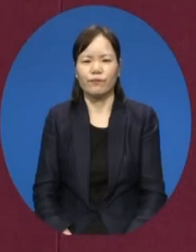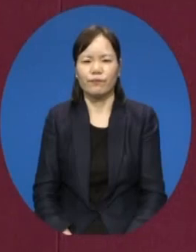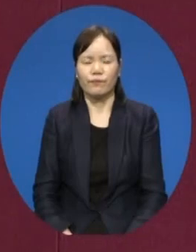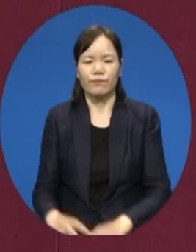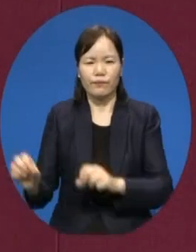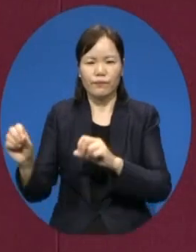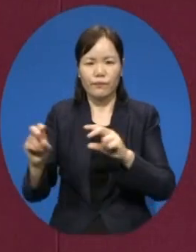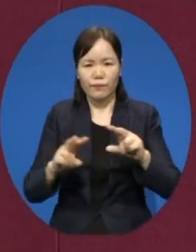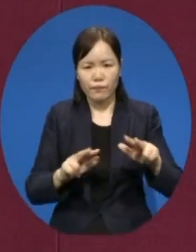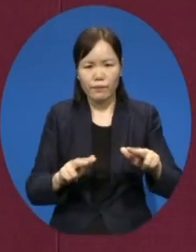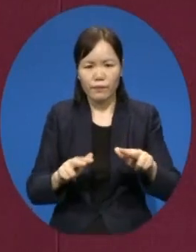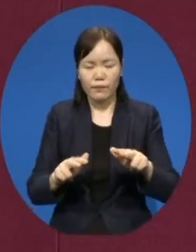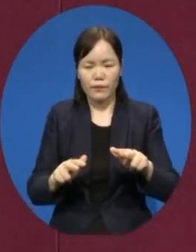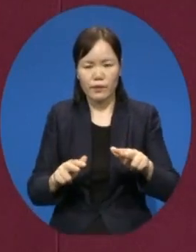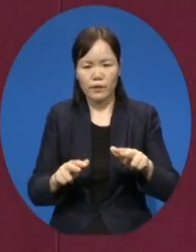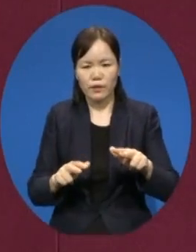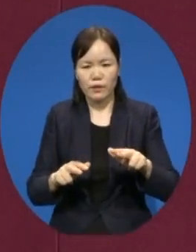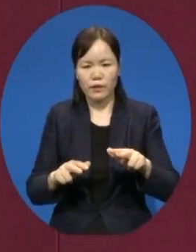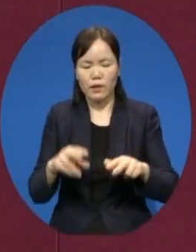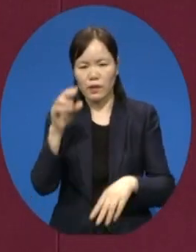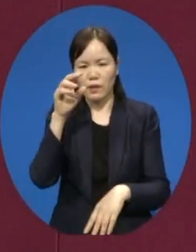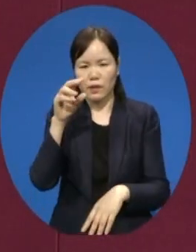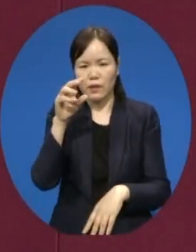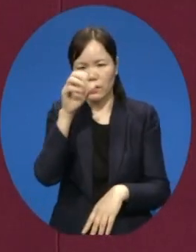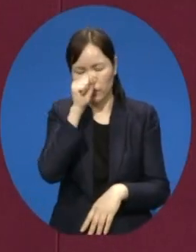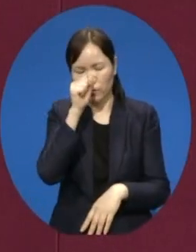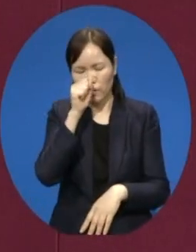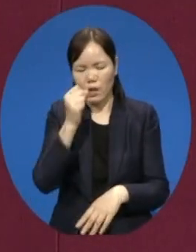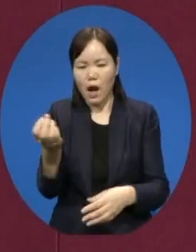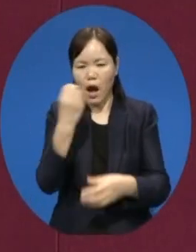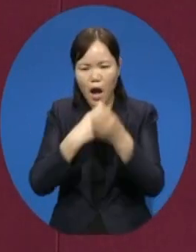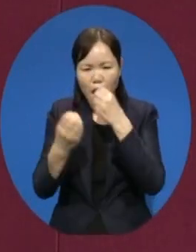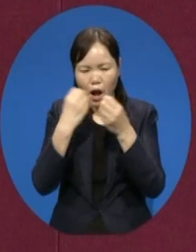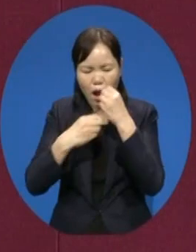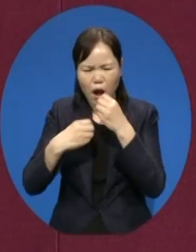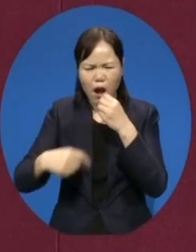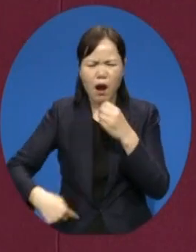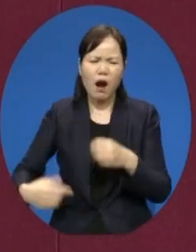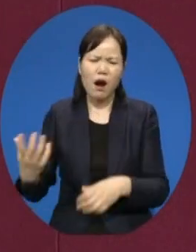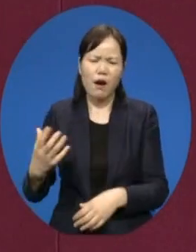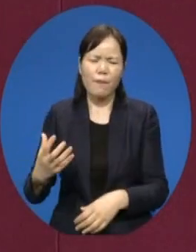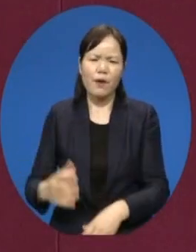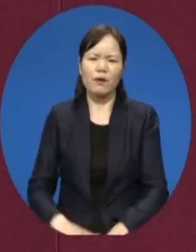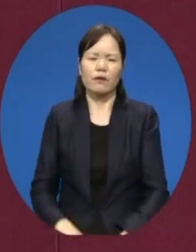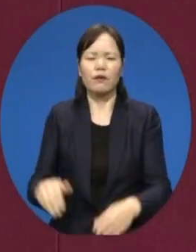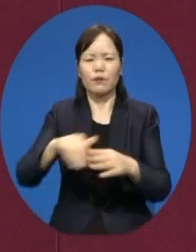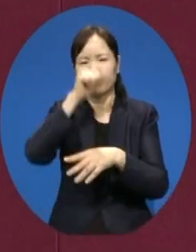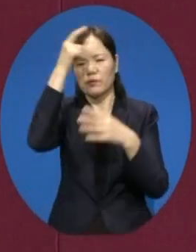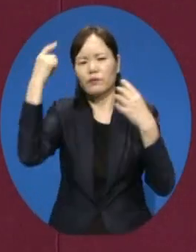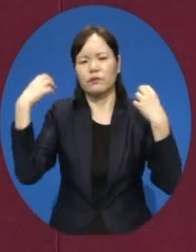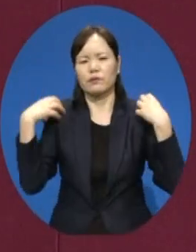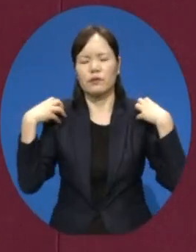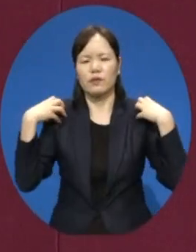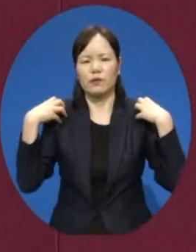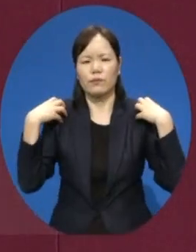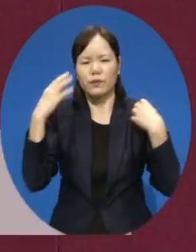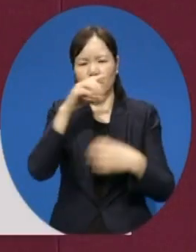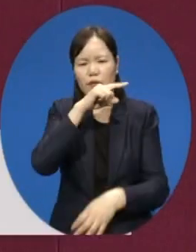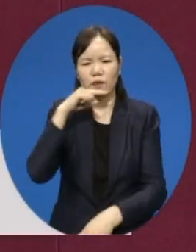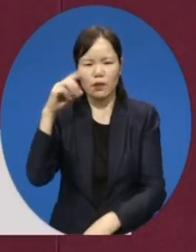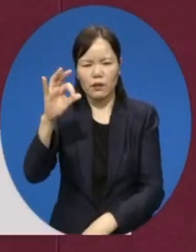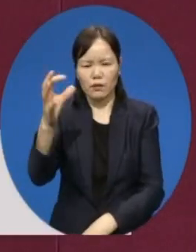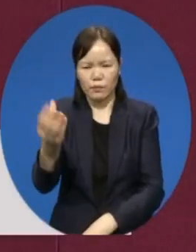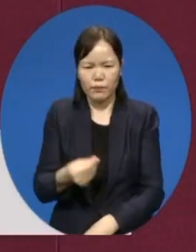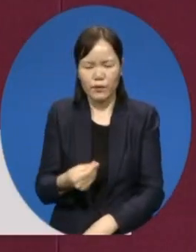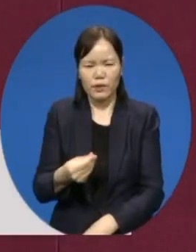당장 입에 달라고 마구 먹으면 탈이 납니다. 문재인 정부 빚더미 3단